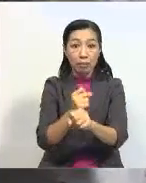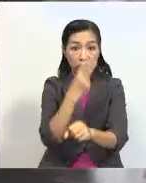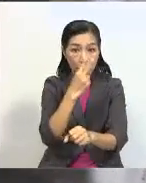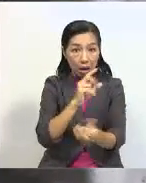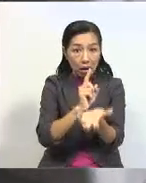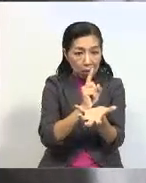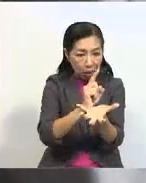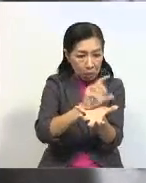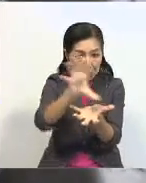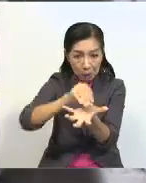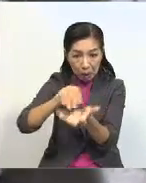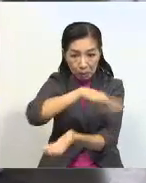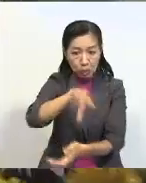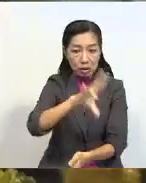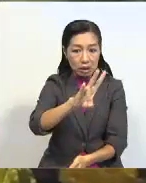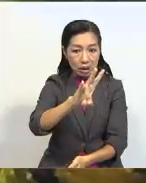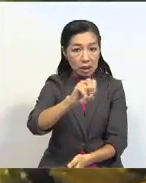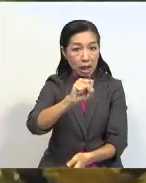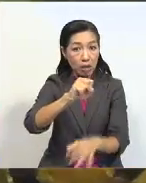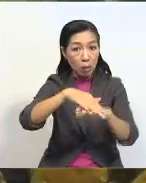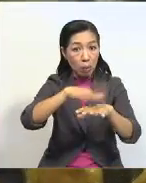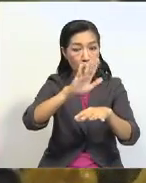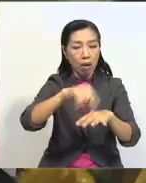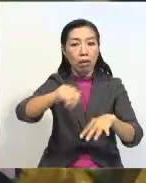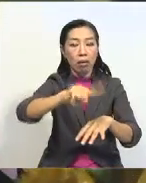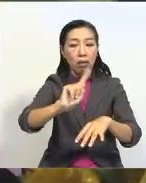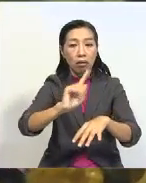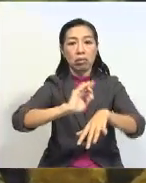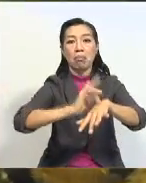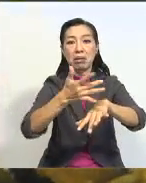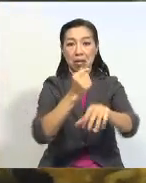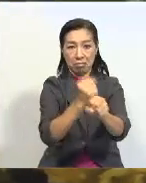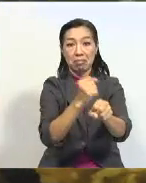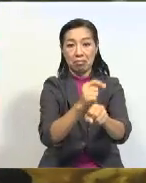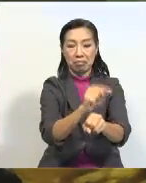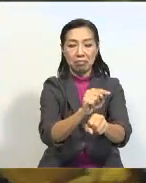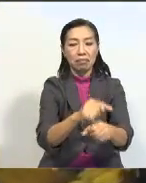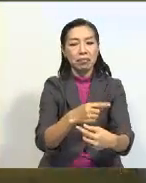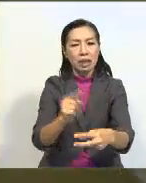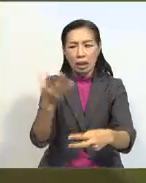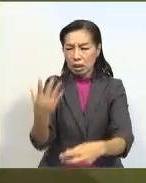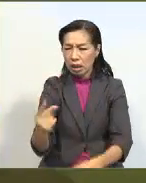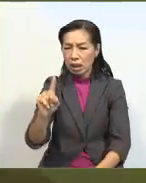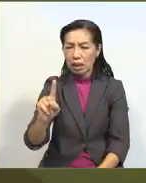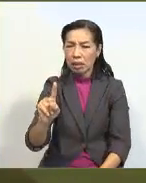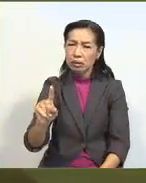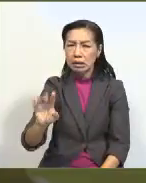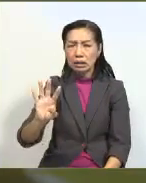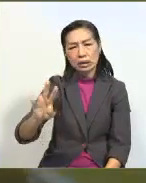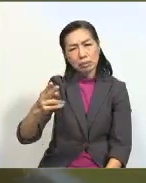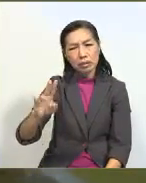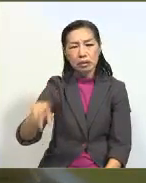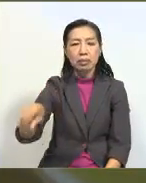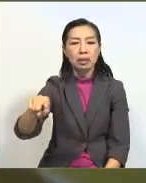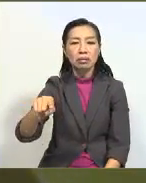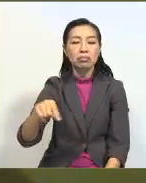ที่เขาเก็บได้เนี่ย700,000นะครับที่เป็นกระทงจากธรรมชาติที่เขารณรงค์กันส่วนอีกแสนนั้นก็ไปปีหน้าและ